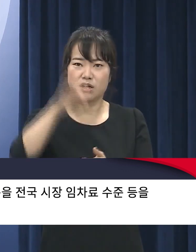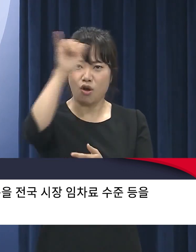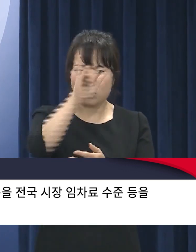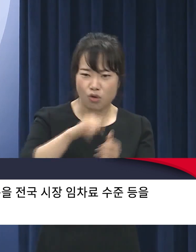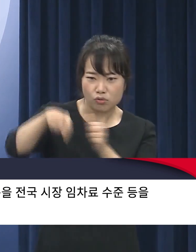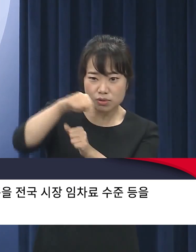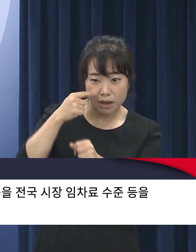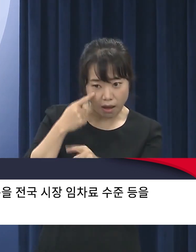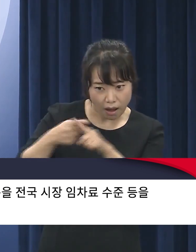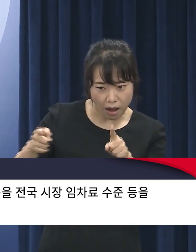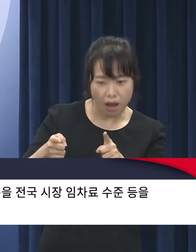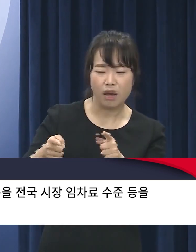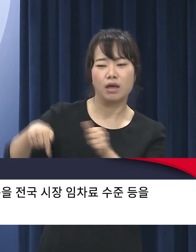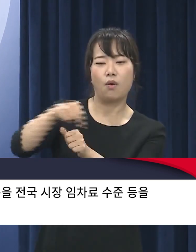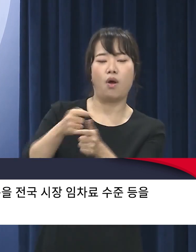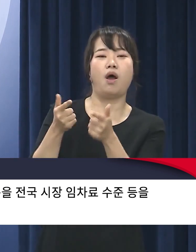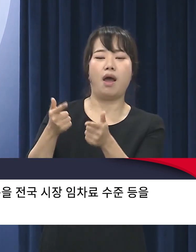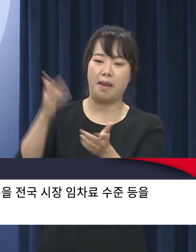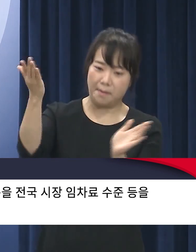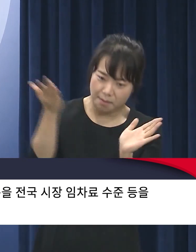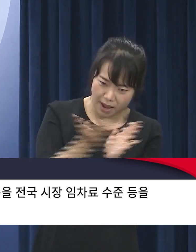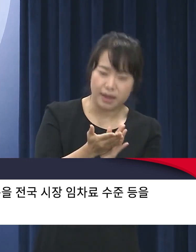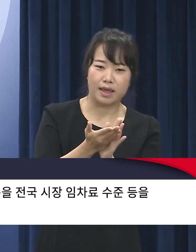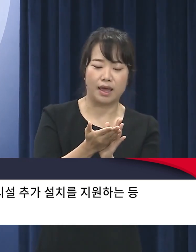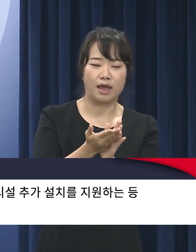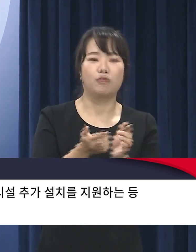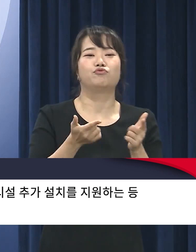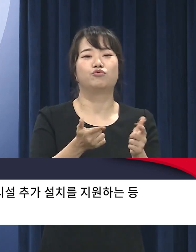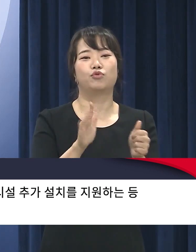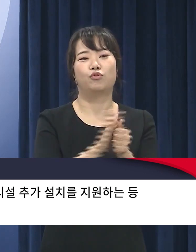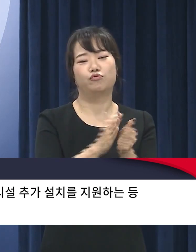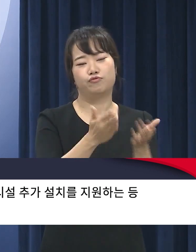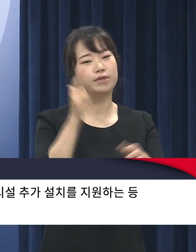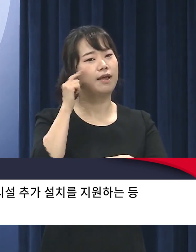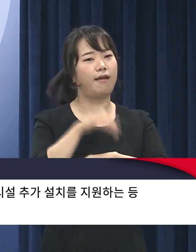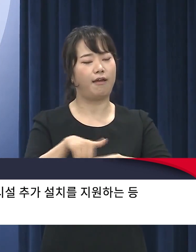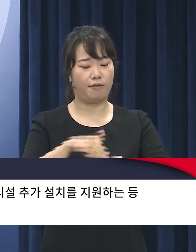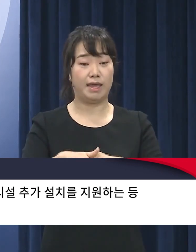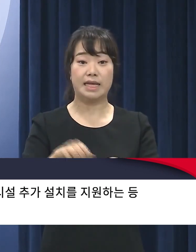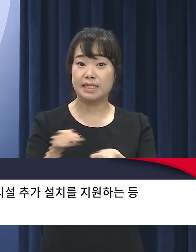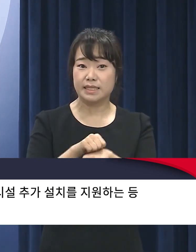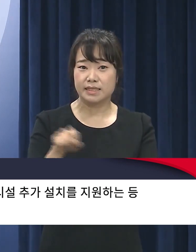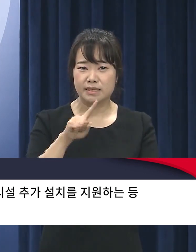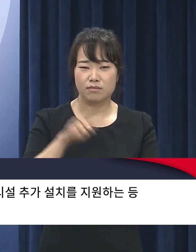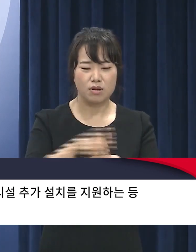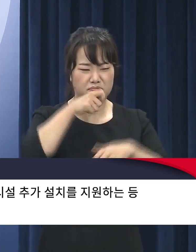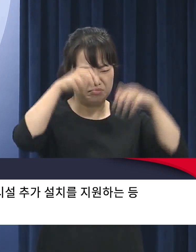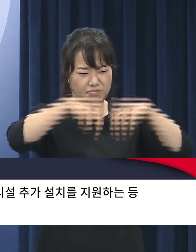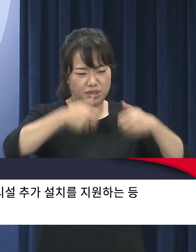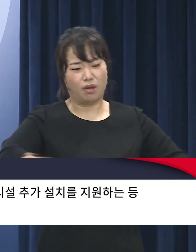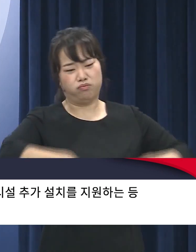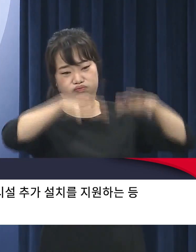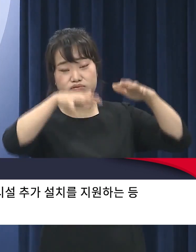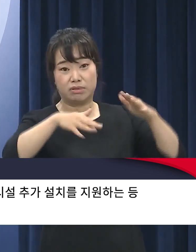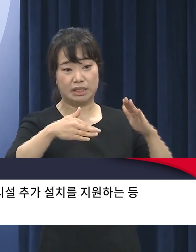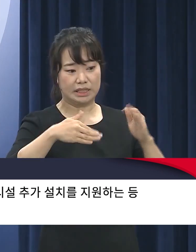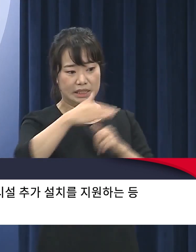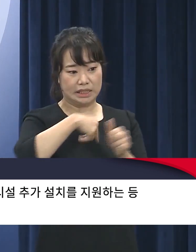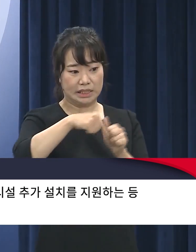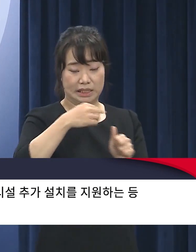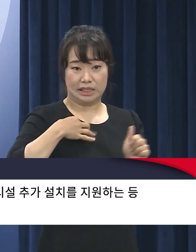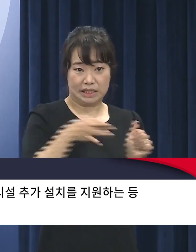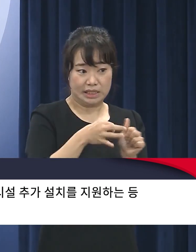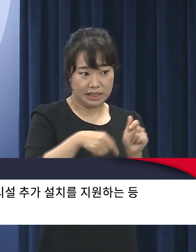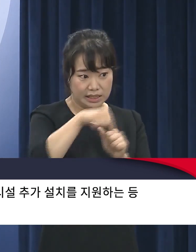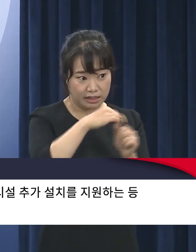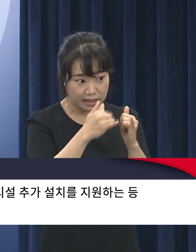시장 임차료 수준 등을 고려하여 현실화하겠습니다. 특히 침수 피해 우려가 있는 수급 가구에는